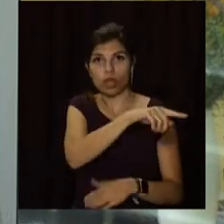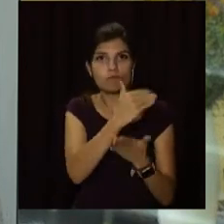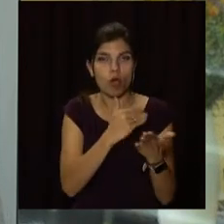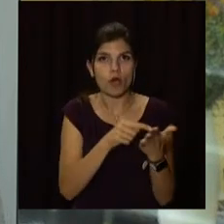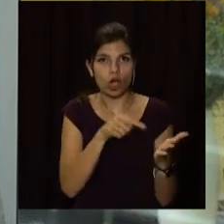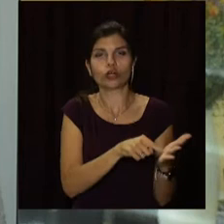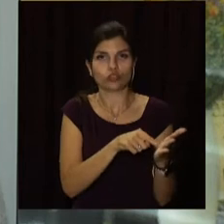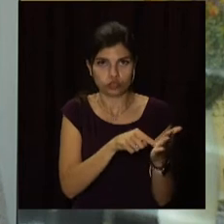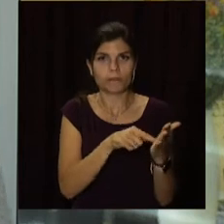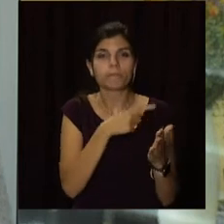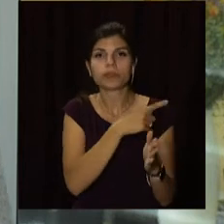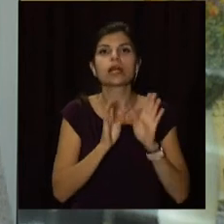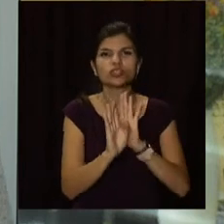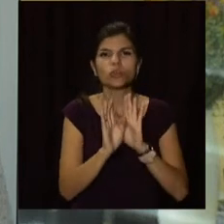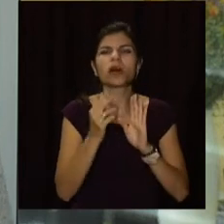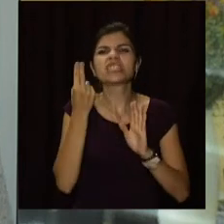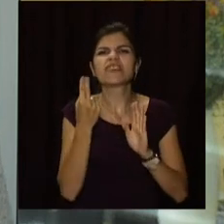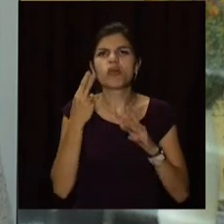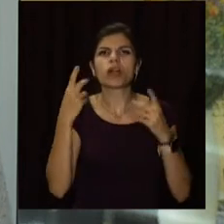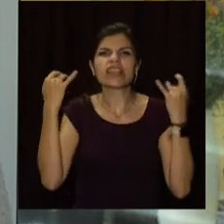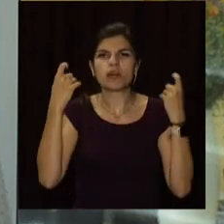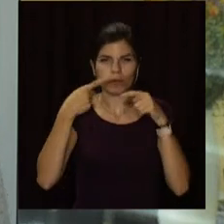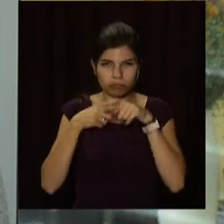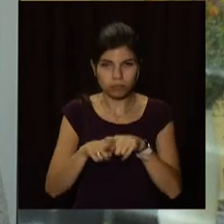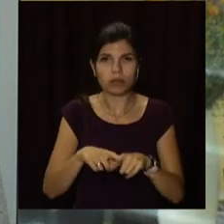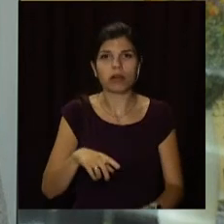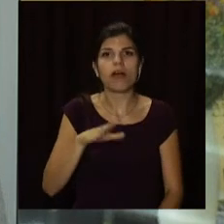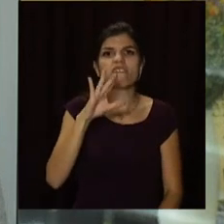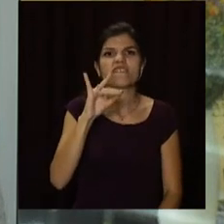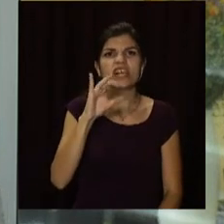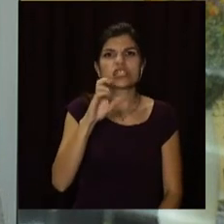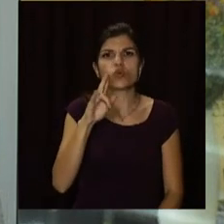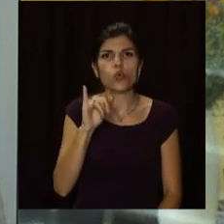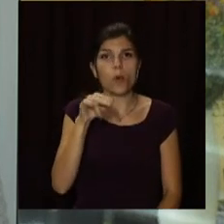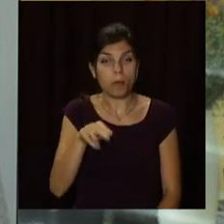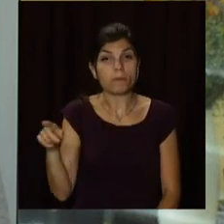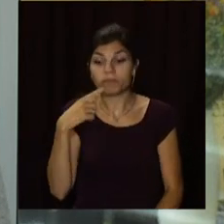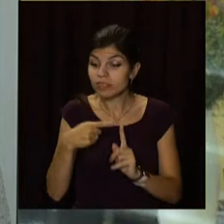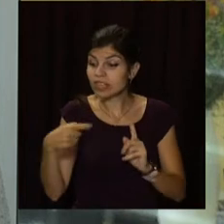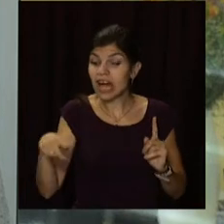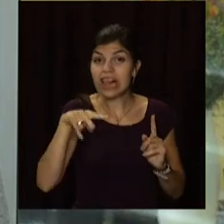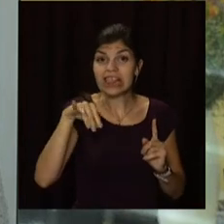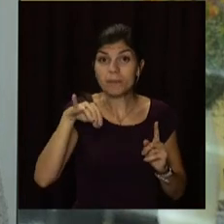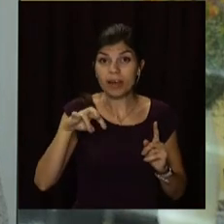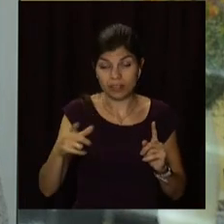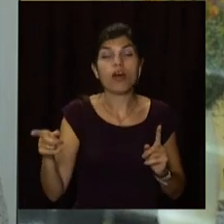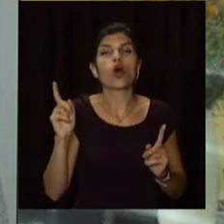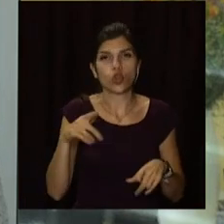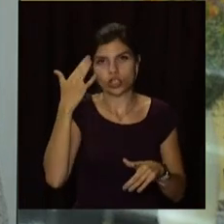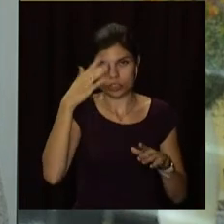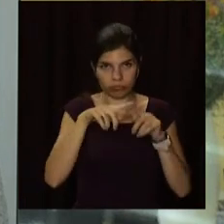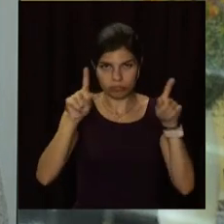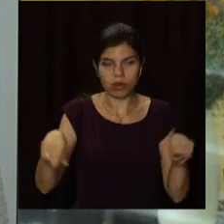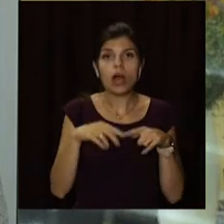це повідомив заступник міністра цифрової трансформації Олексій Вискуп. А протягом липня планують запустити також сертифікати